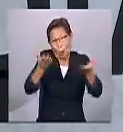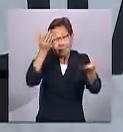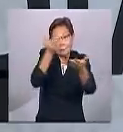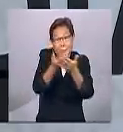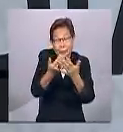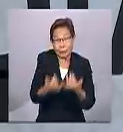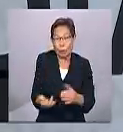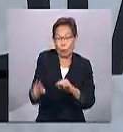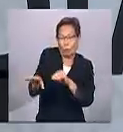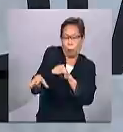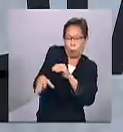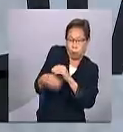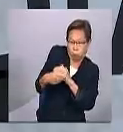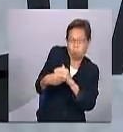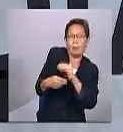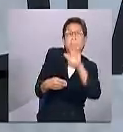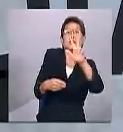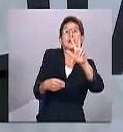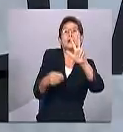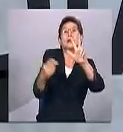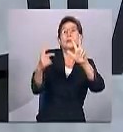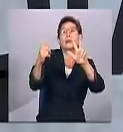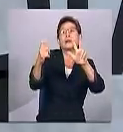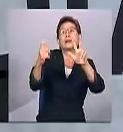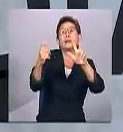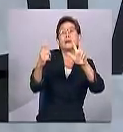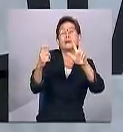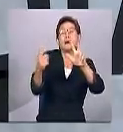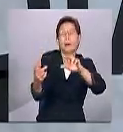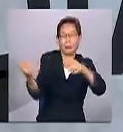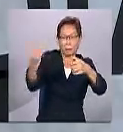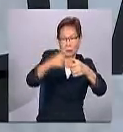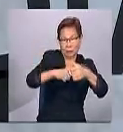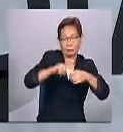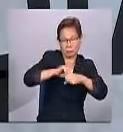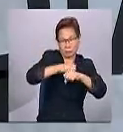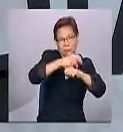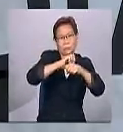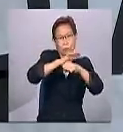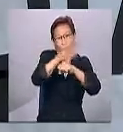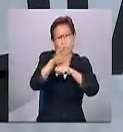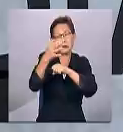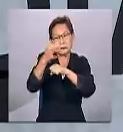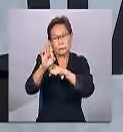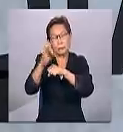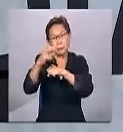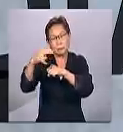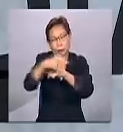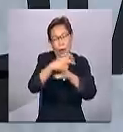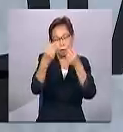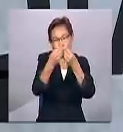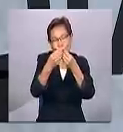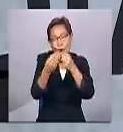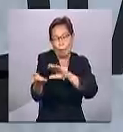terdapat pertambahan 3 kes kematian berkaitan dengan COVID-19. Justru jumlah kumulatif kes